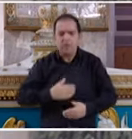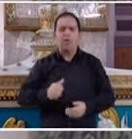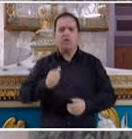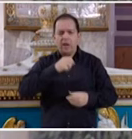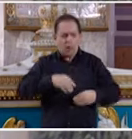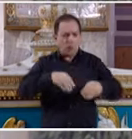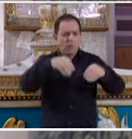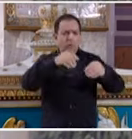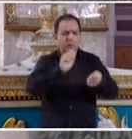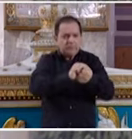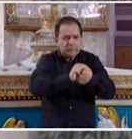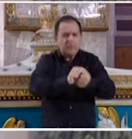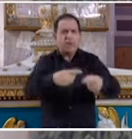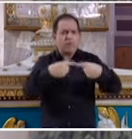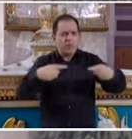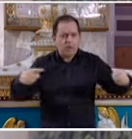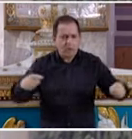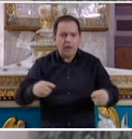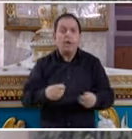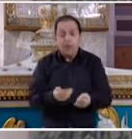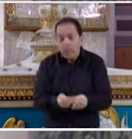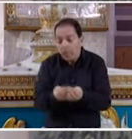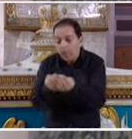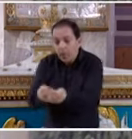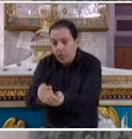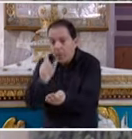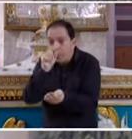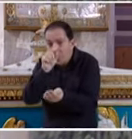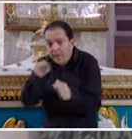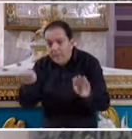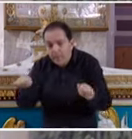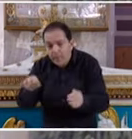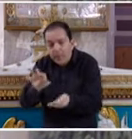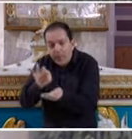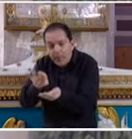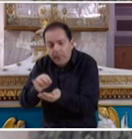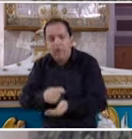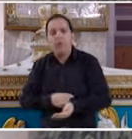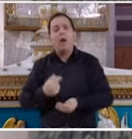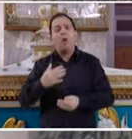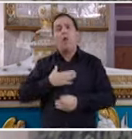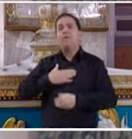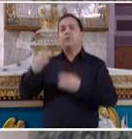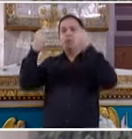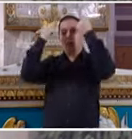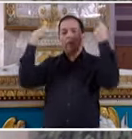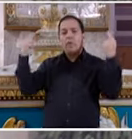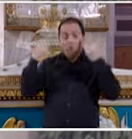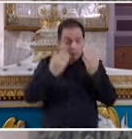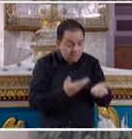ρούχα και κρατούσα λίγο για τα πουλάκια και τα ποντικάκια που με συντρόφευαν. Ένιωθα ευγνωμοσύνη για αυτό το